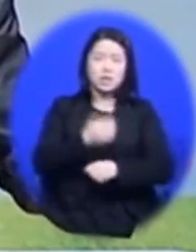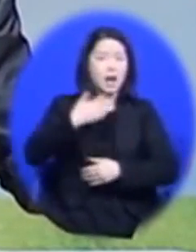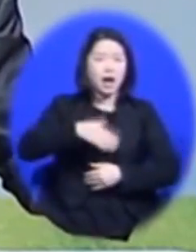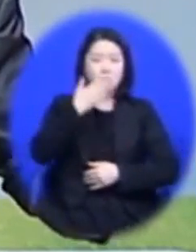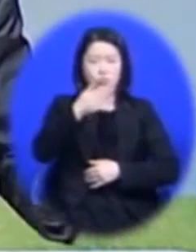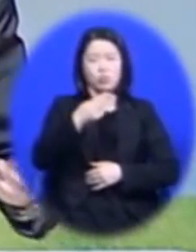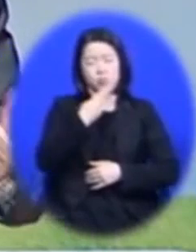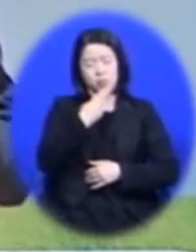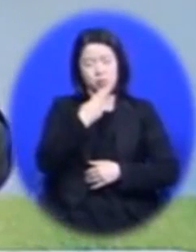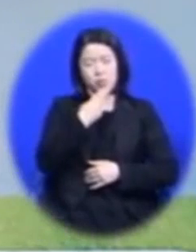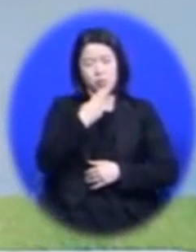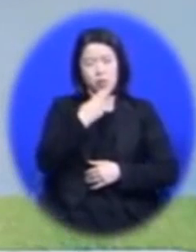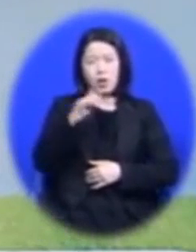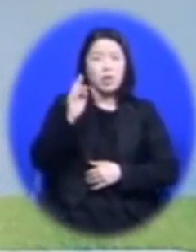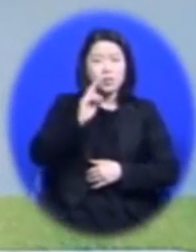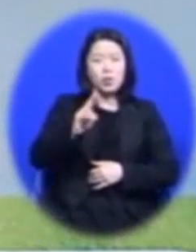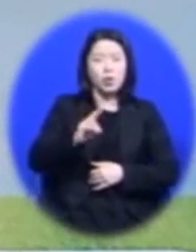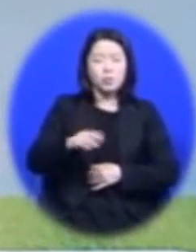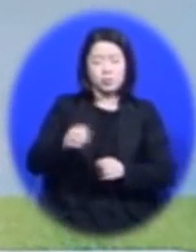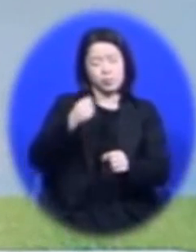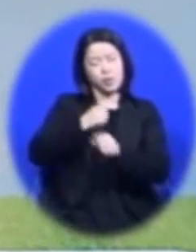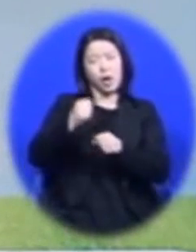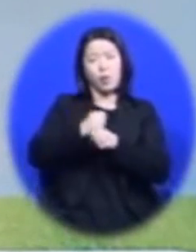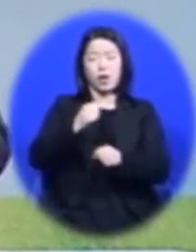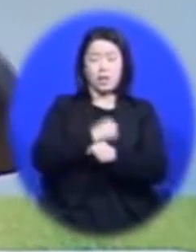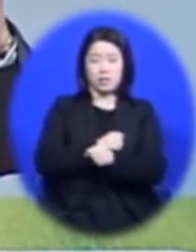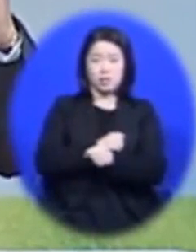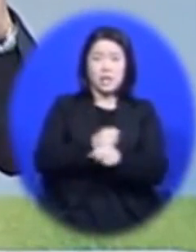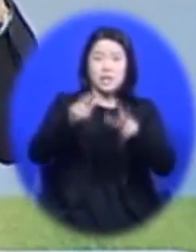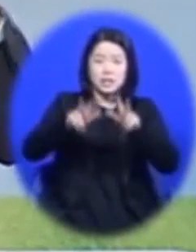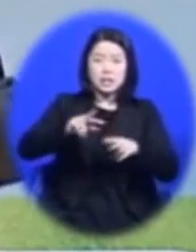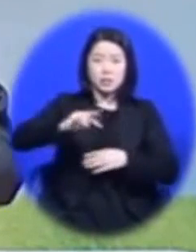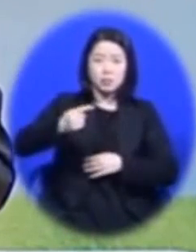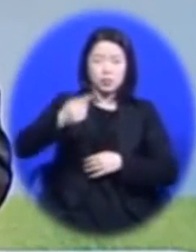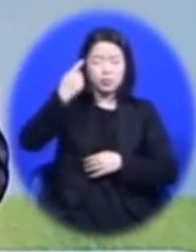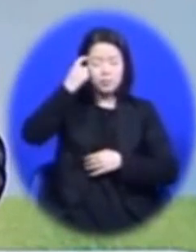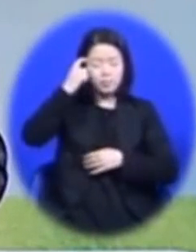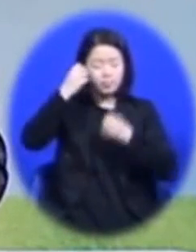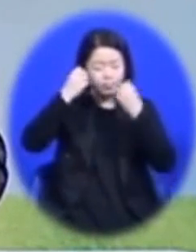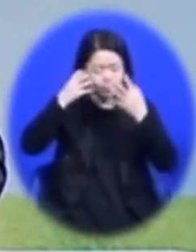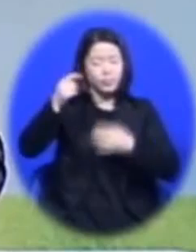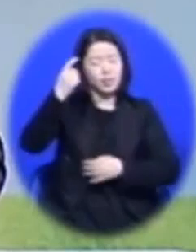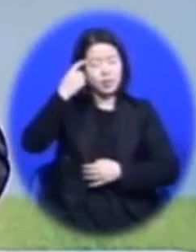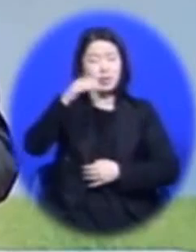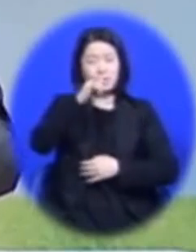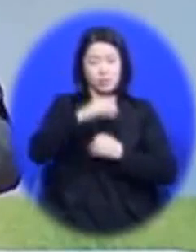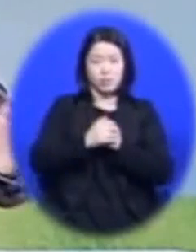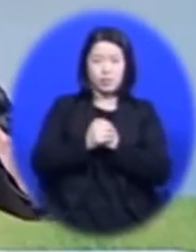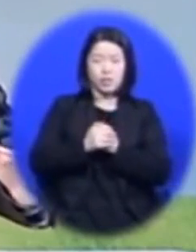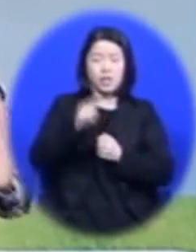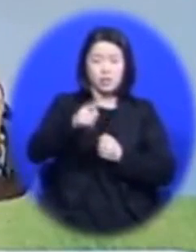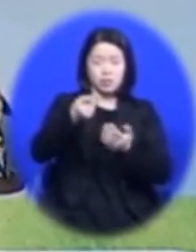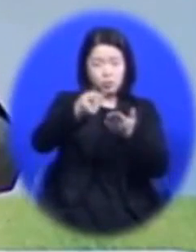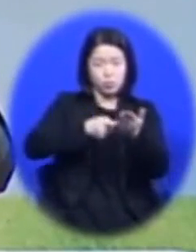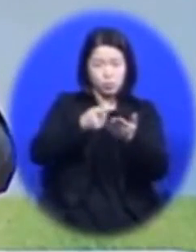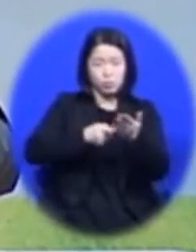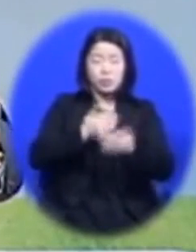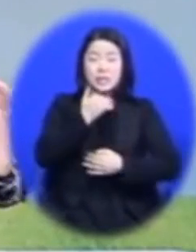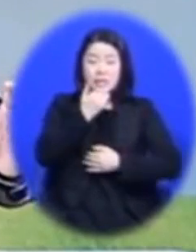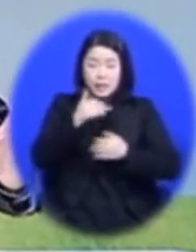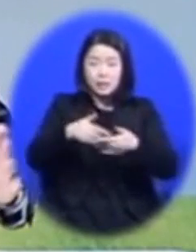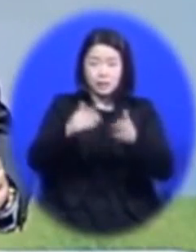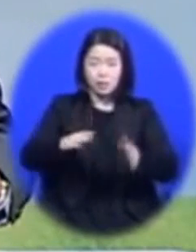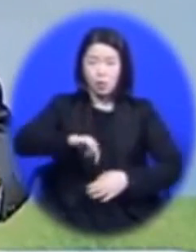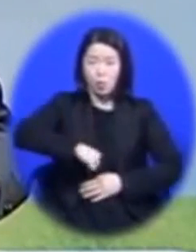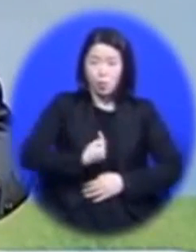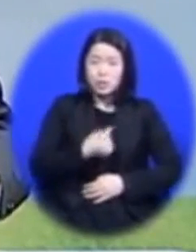없었어요. 너무너무 당황했어요. 지금도 선명히 생각납니다. 그 수술 대기실에 혼자 제가